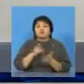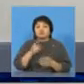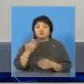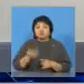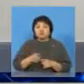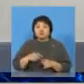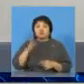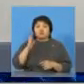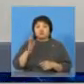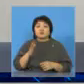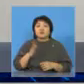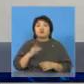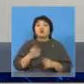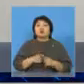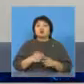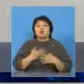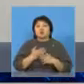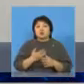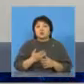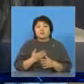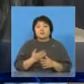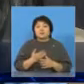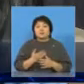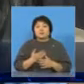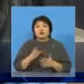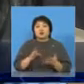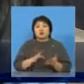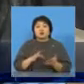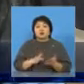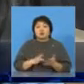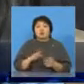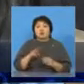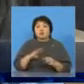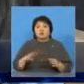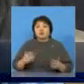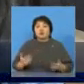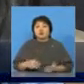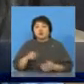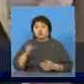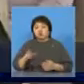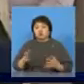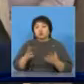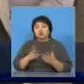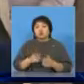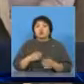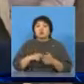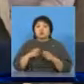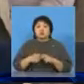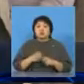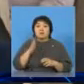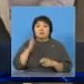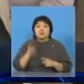өңірлердің бірі, сол себептен сол арқылы мынау қаланы миллион тұрғынға жеткізу мәселесі тұр